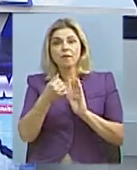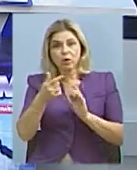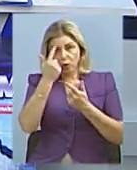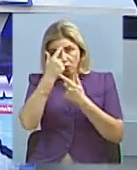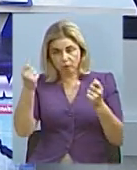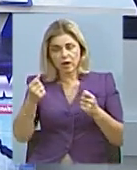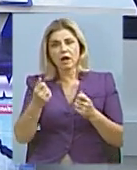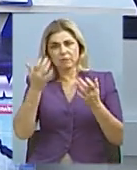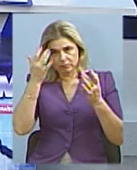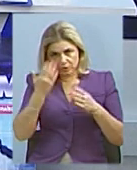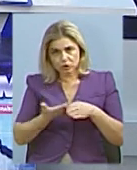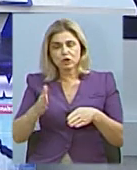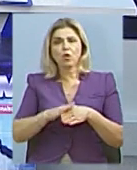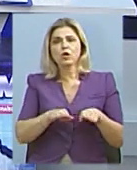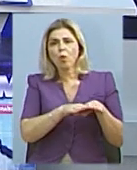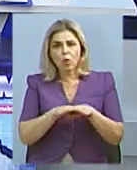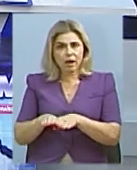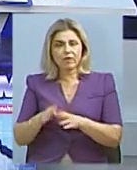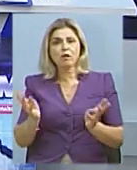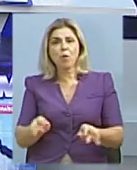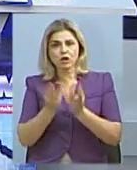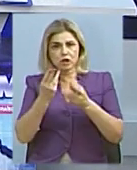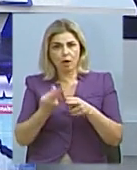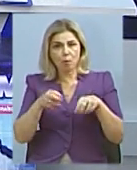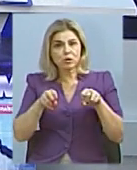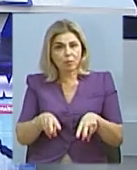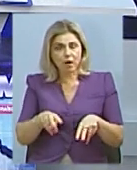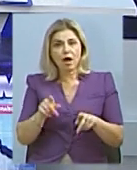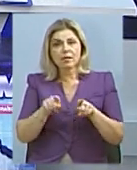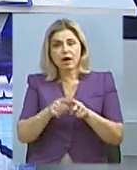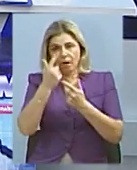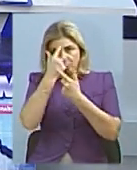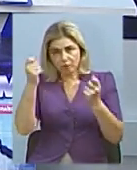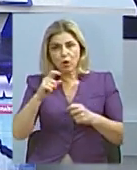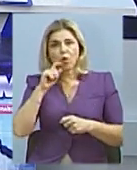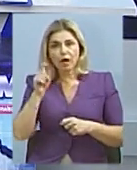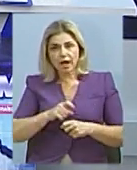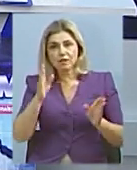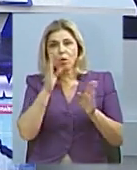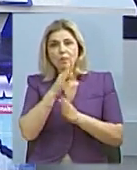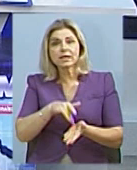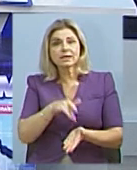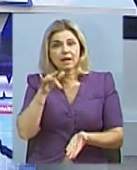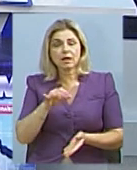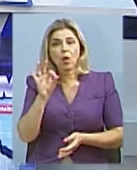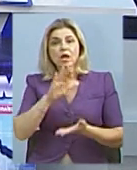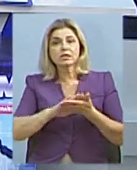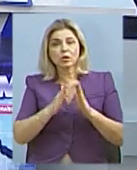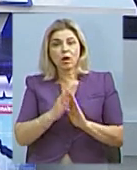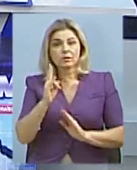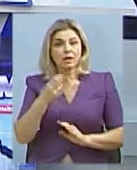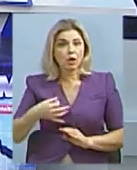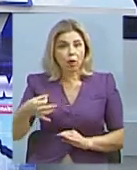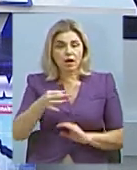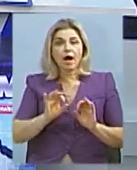оголошено надзвичайний рівень пожежної небезпеки. Про це повідомляє Український гідрометцентр. Про ситуацію на Миколаївщині